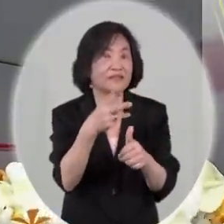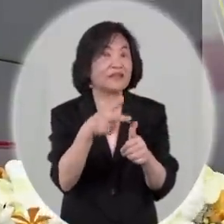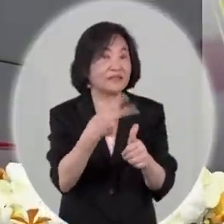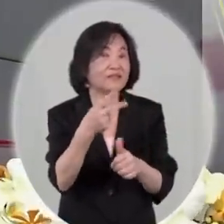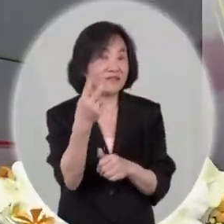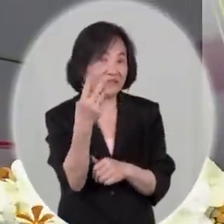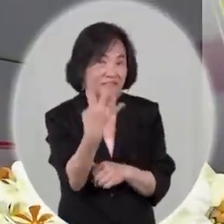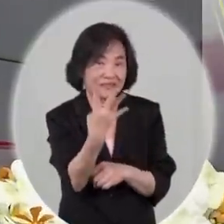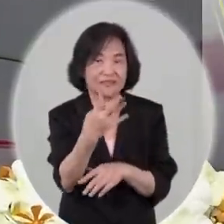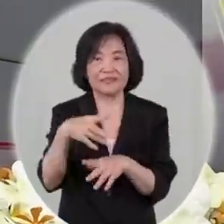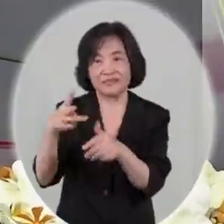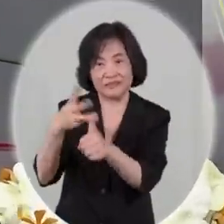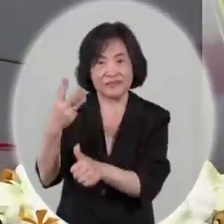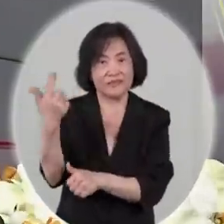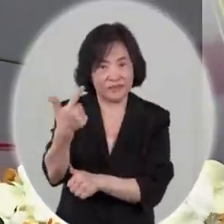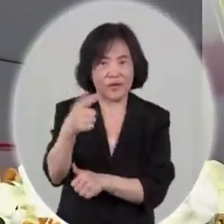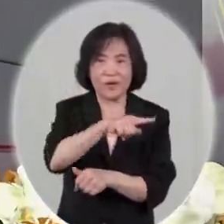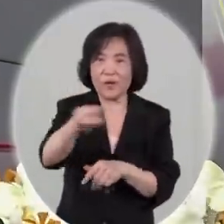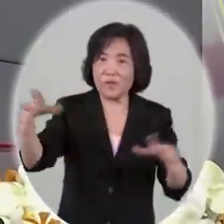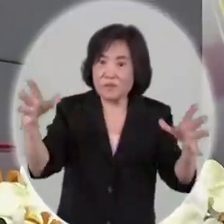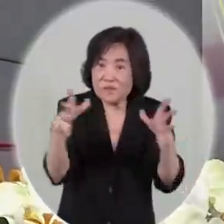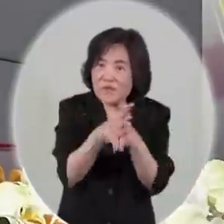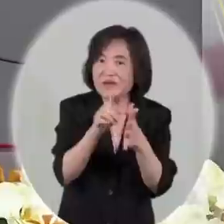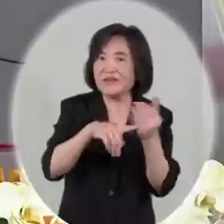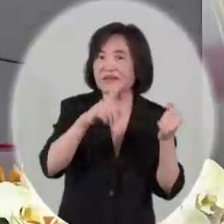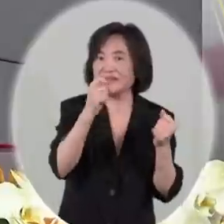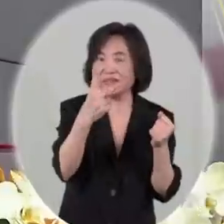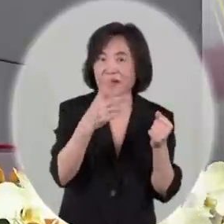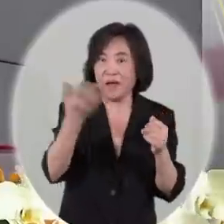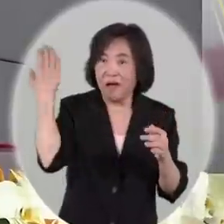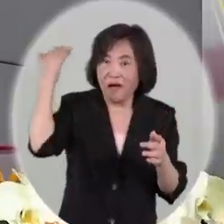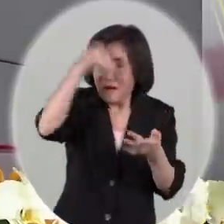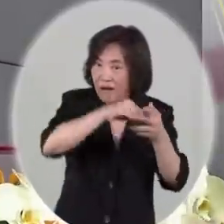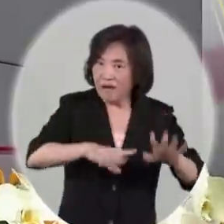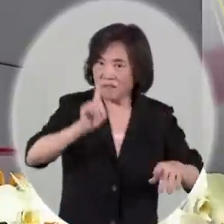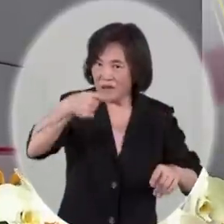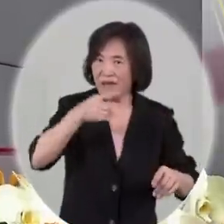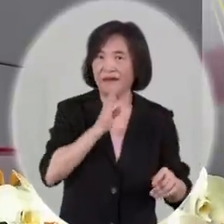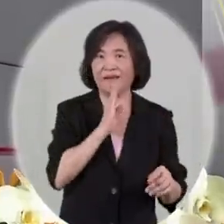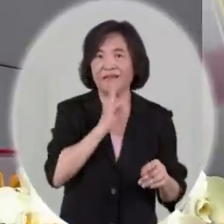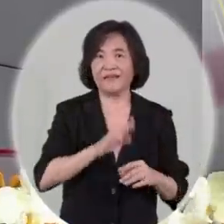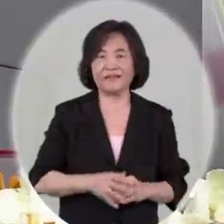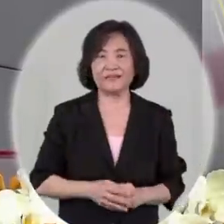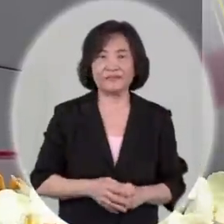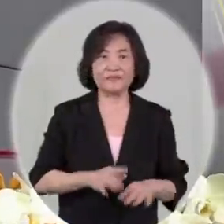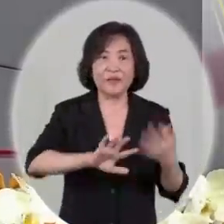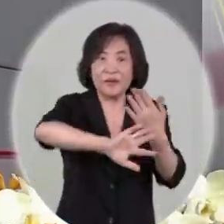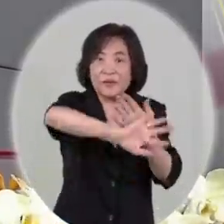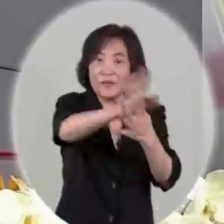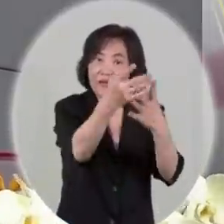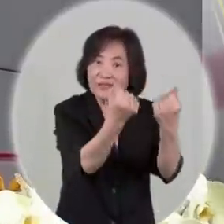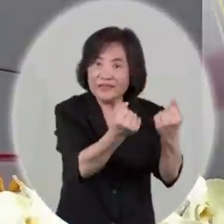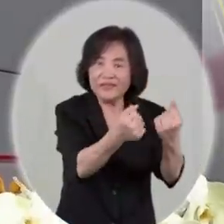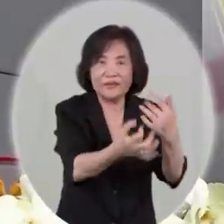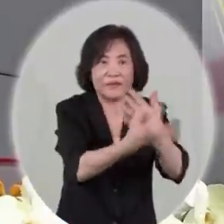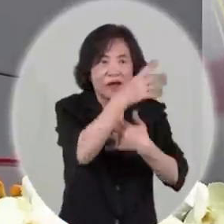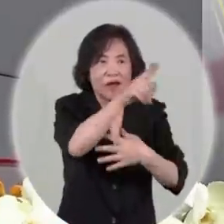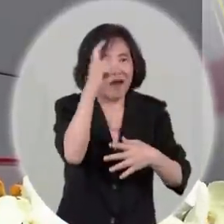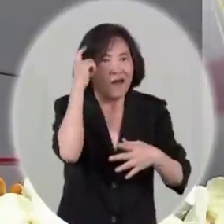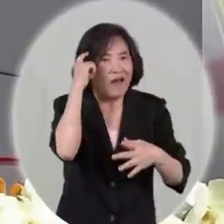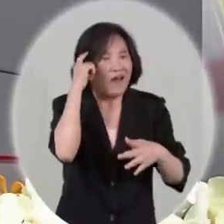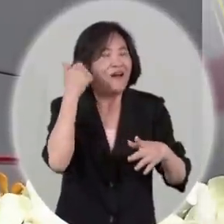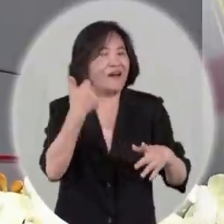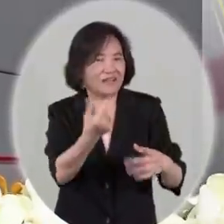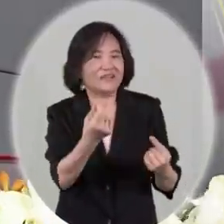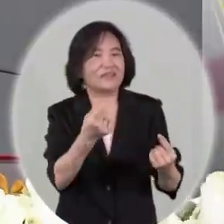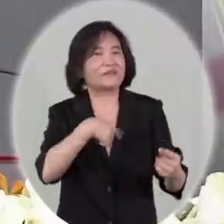计12面奖牌，为历届奥运最好的成绩。远在海外的侨胞也深受鼓舞，与有